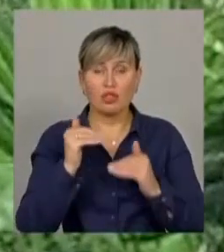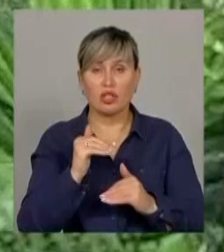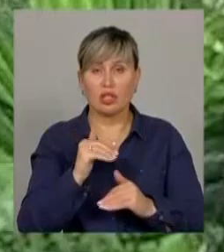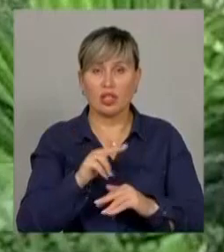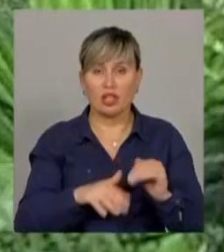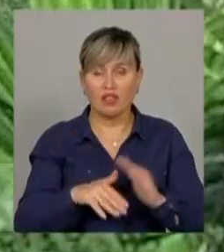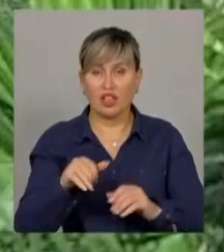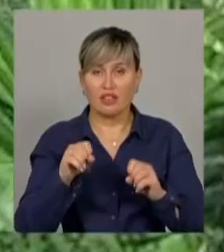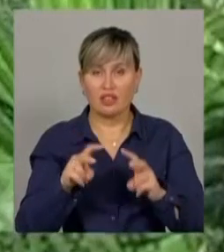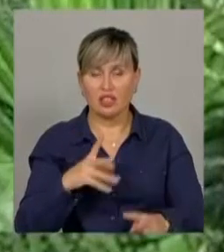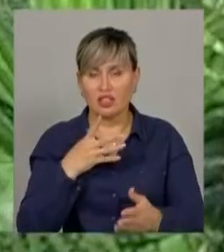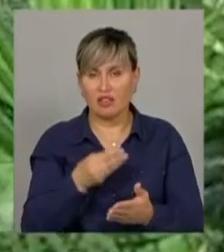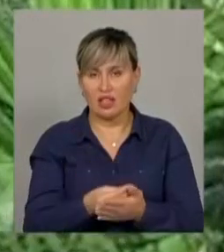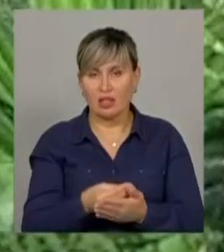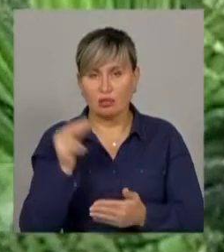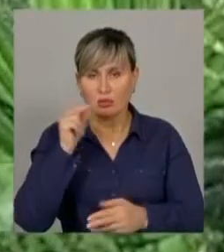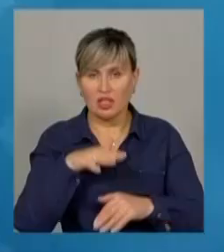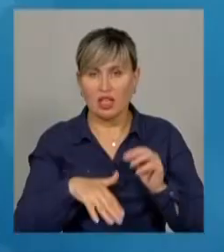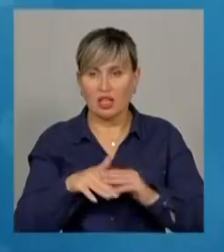по своей специальности.